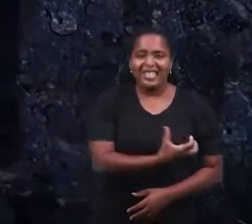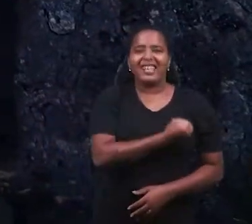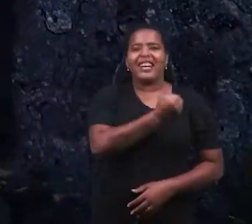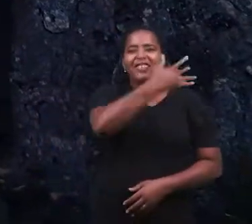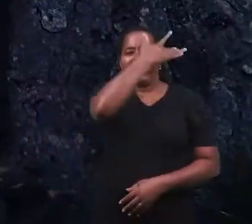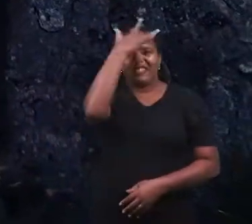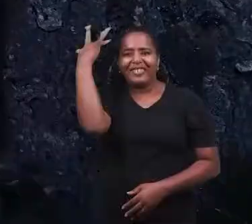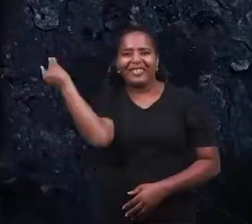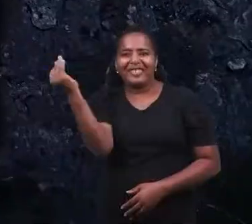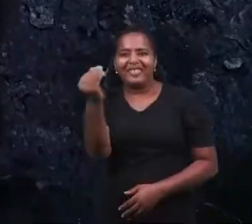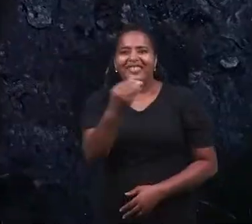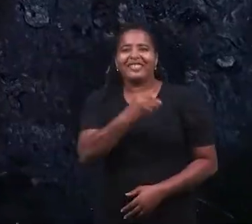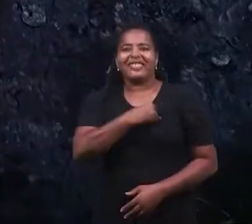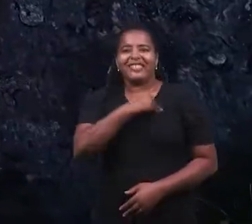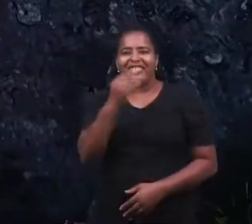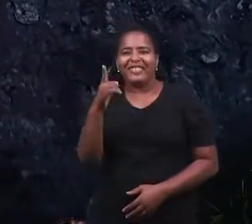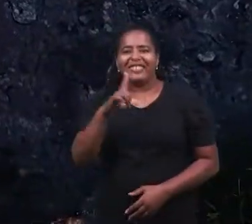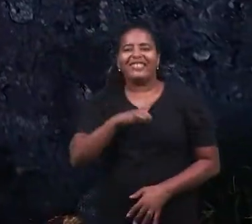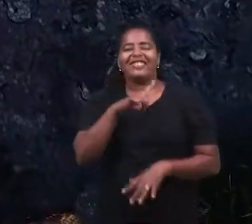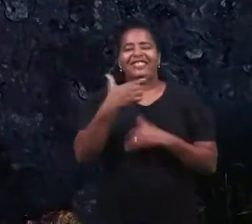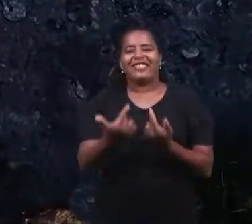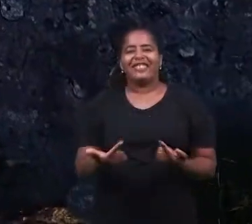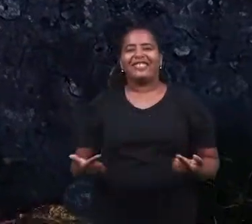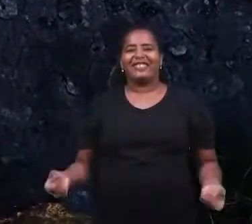dando vida ao